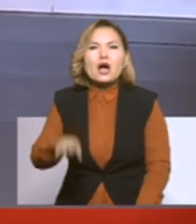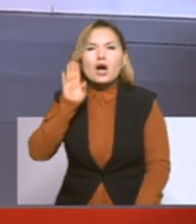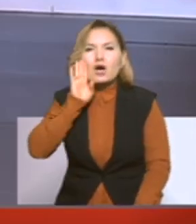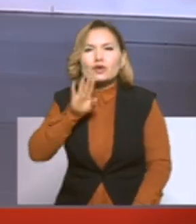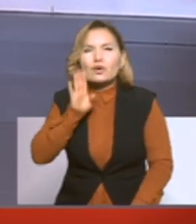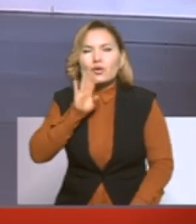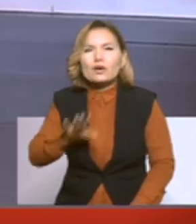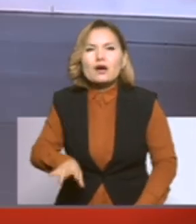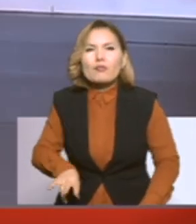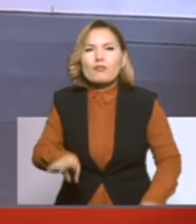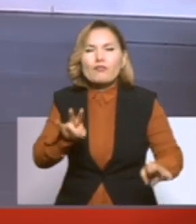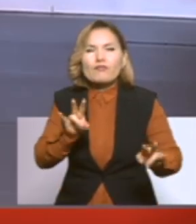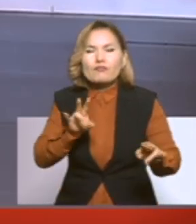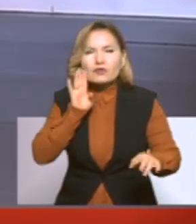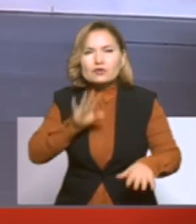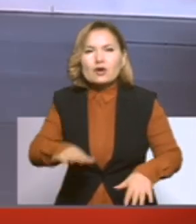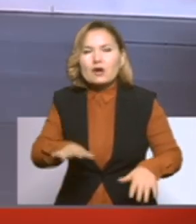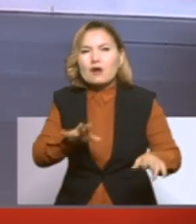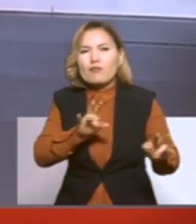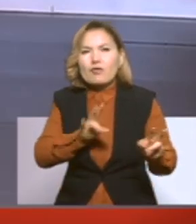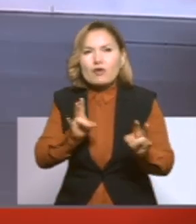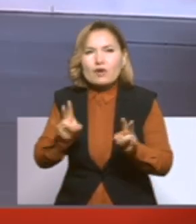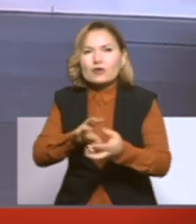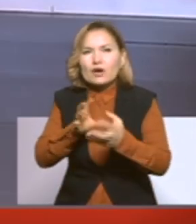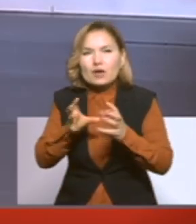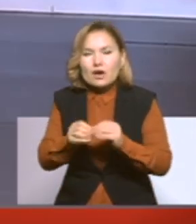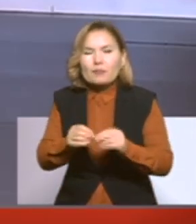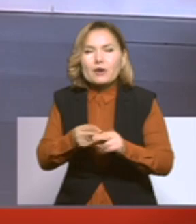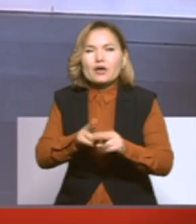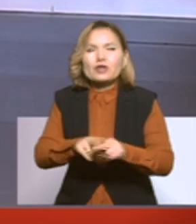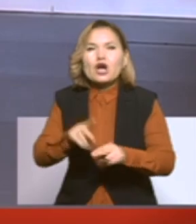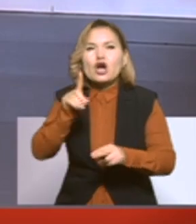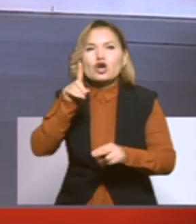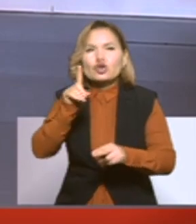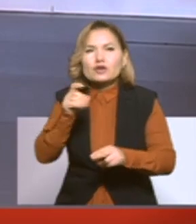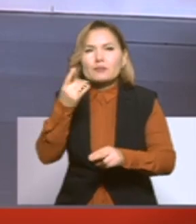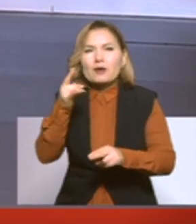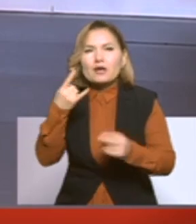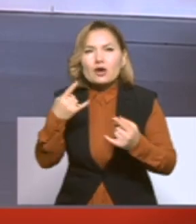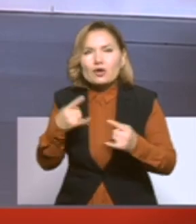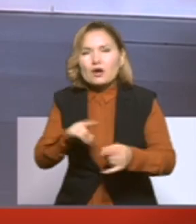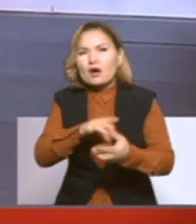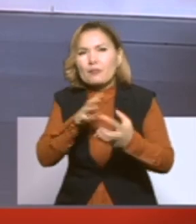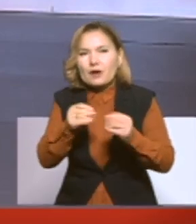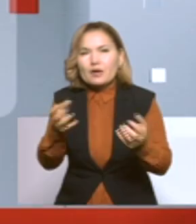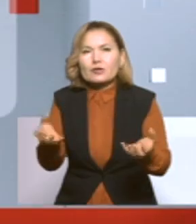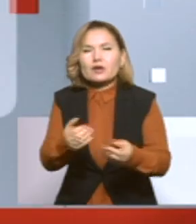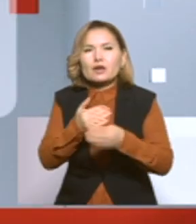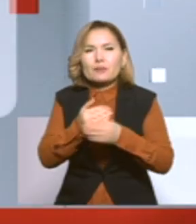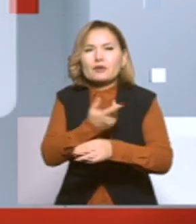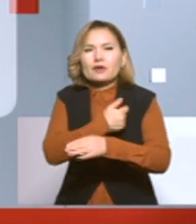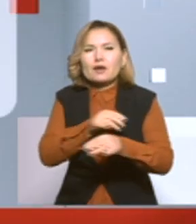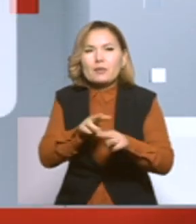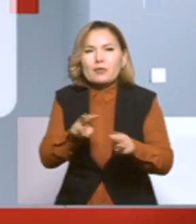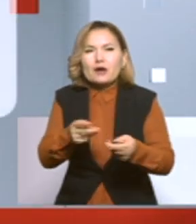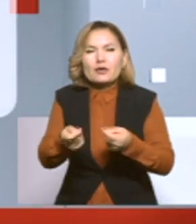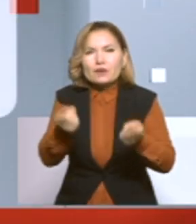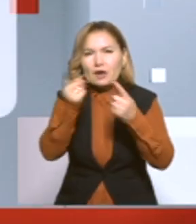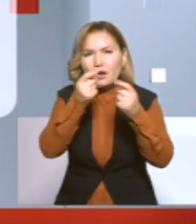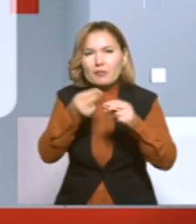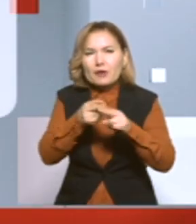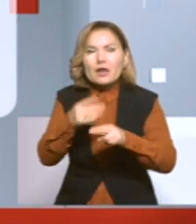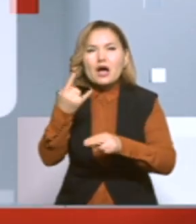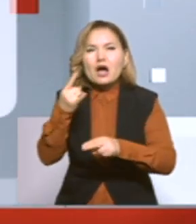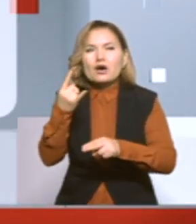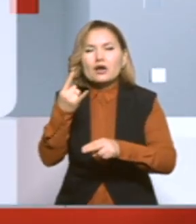Су тасқынына байланысты төтенше жағдай жарияланған өңірлерде 100 бала аман есен дүниеге келді. Денсаулық сақтау министрлігінің ақпаратынша ең көп сәби,